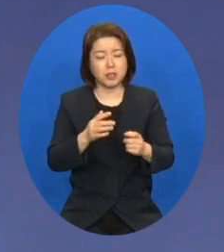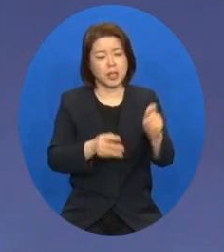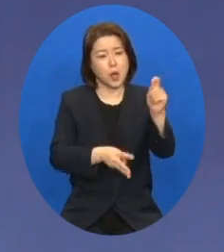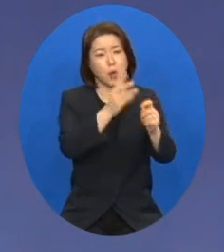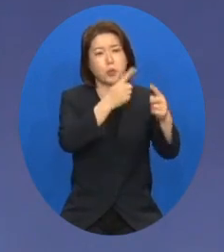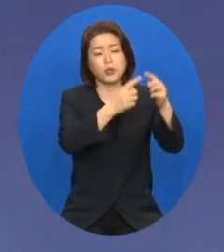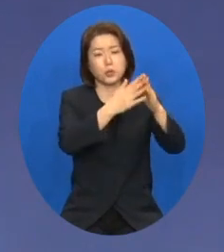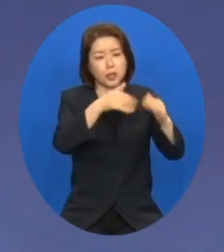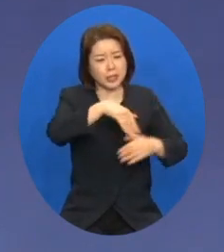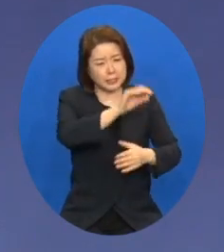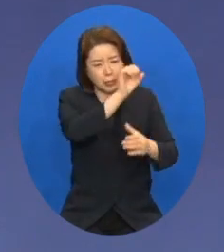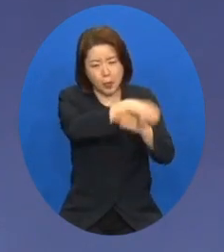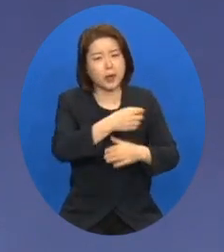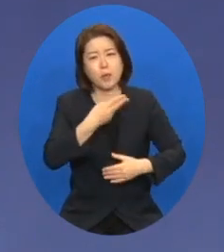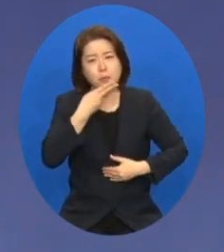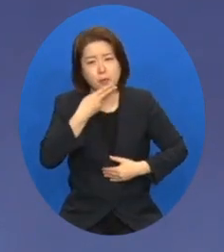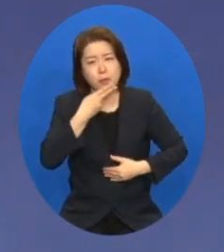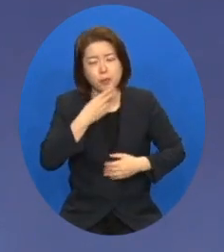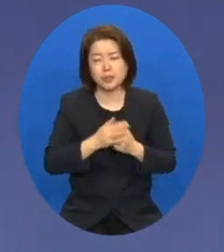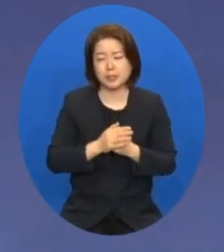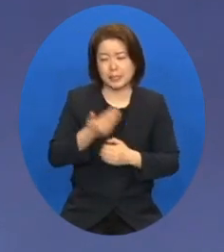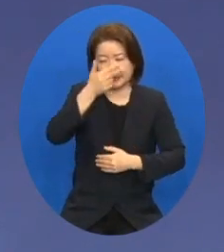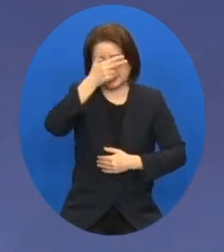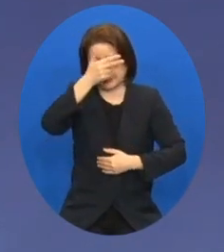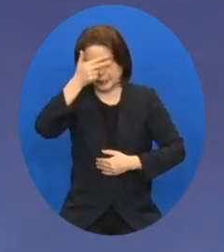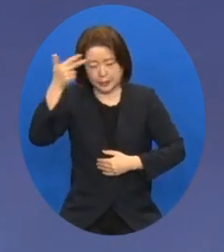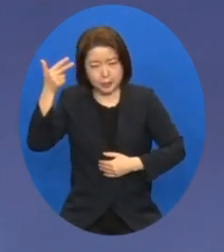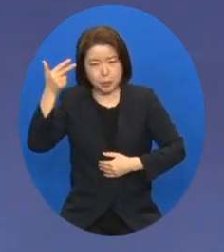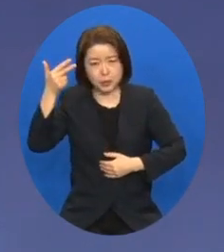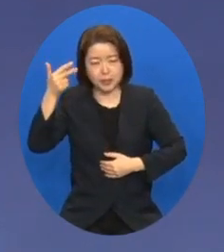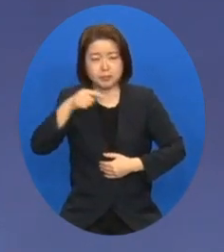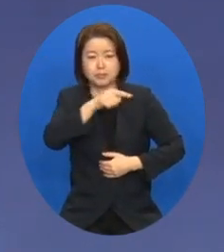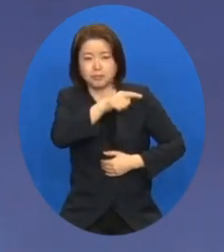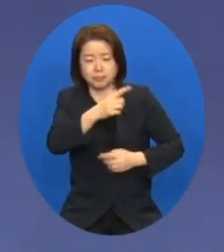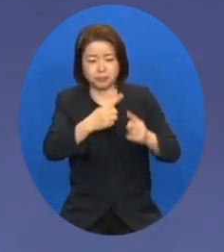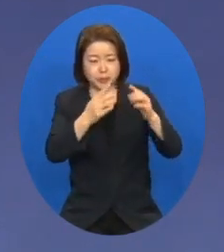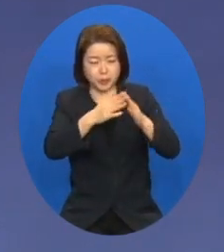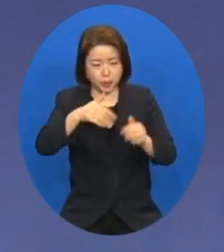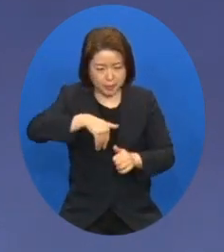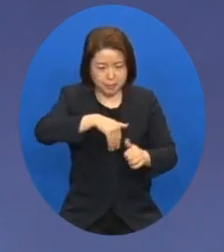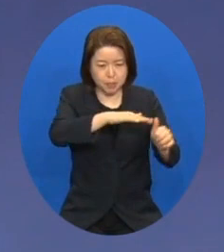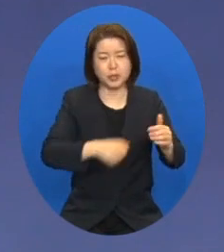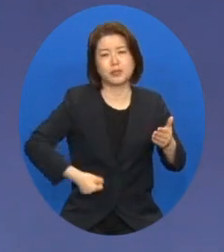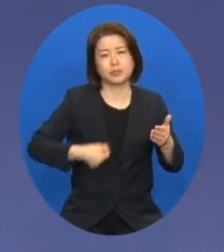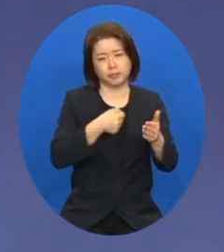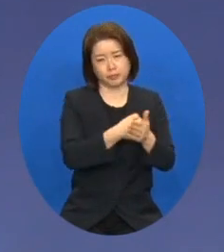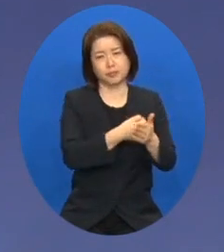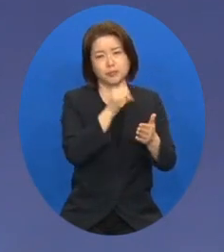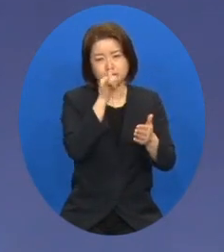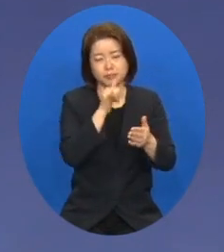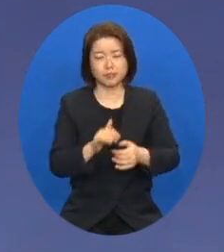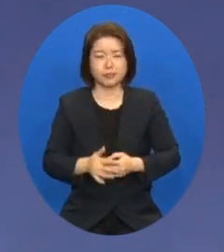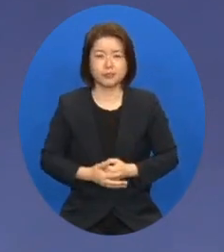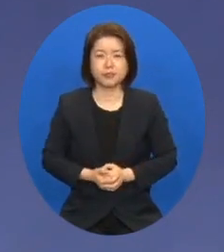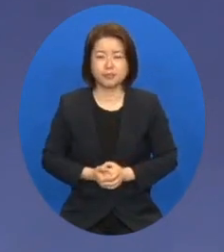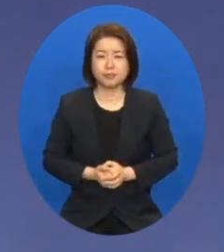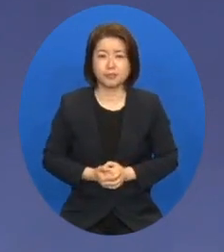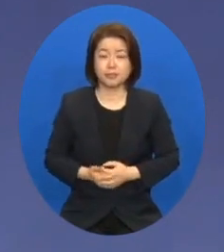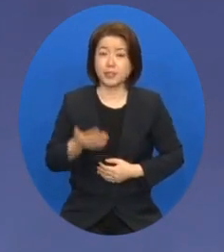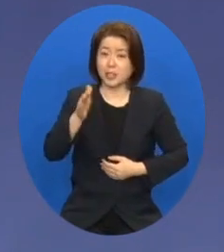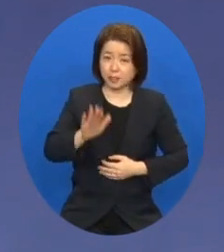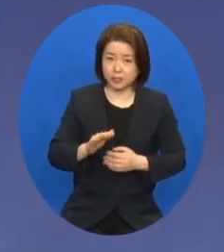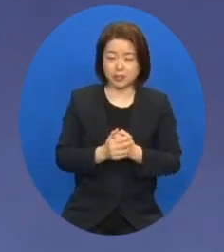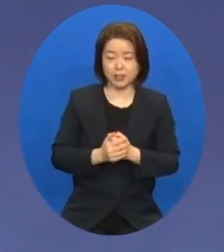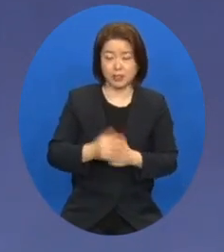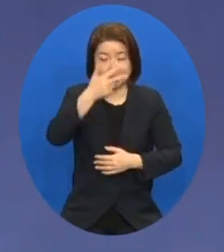허락지 않으십니까 젊은 제자 디모데를 고린도 교회에 보내기로 결정을 합니다 그러나